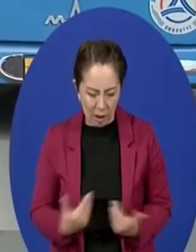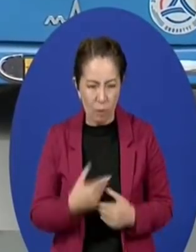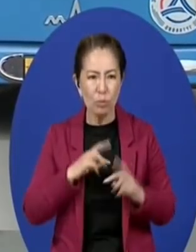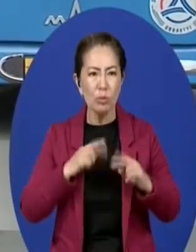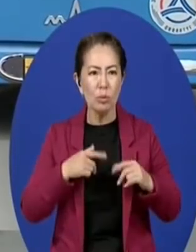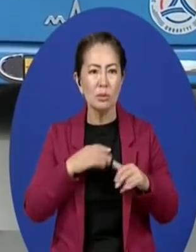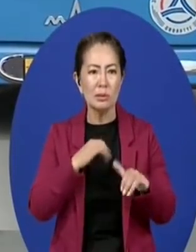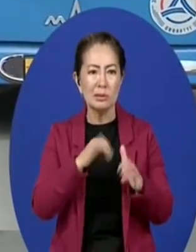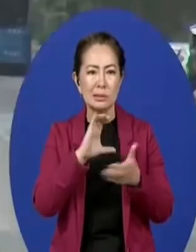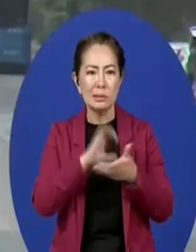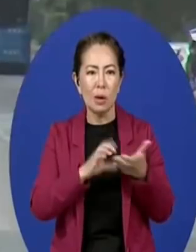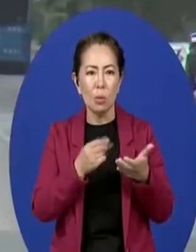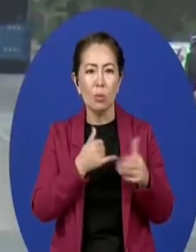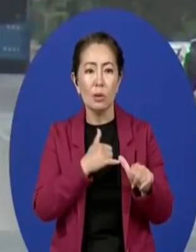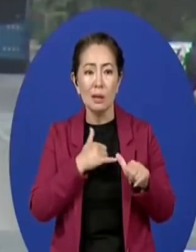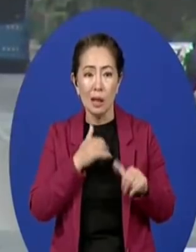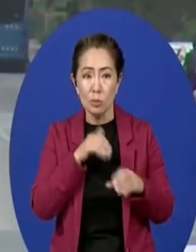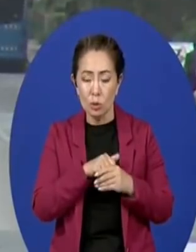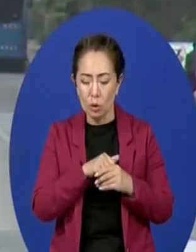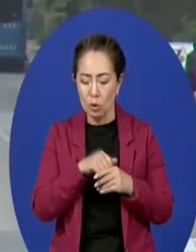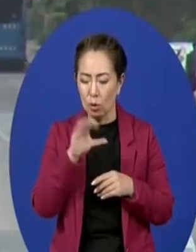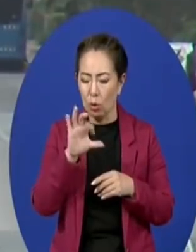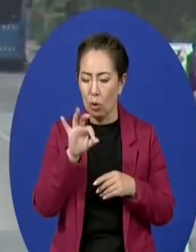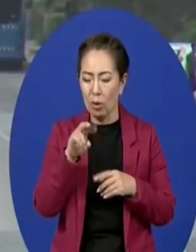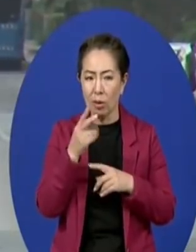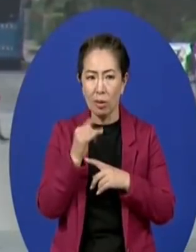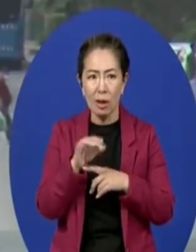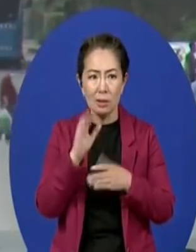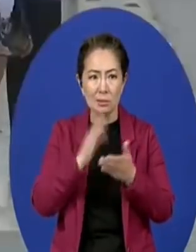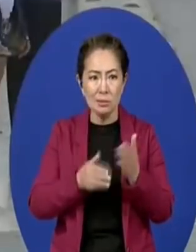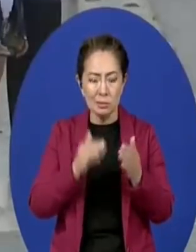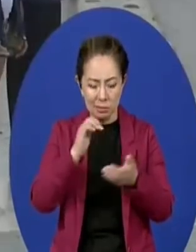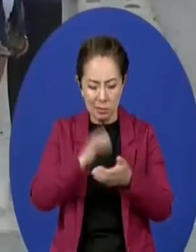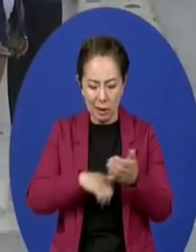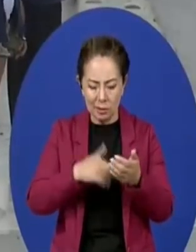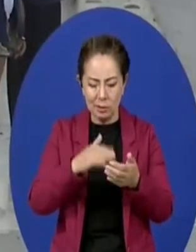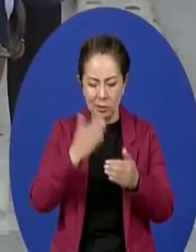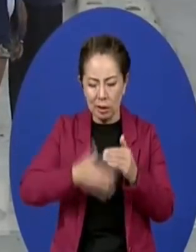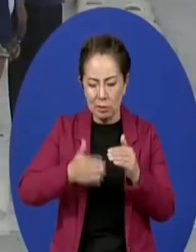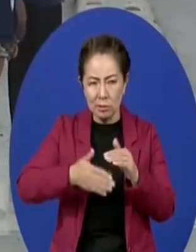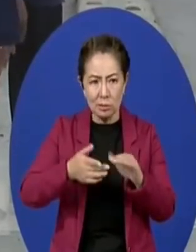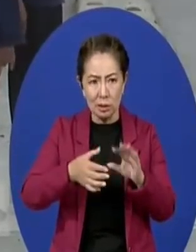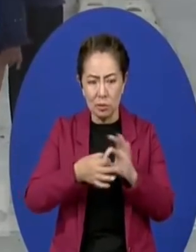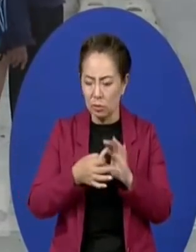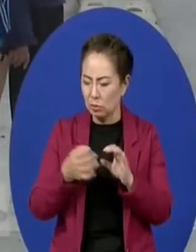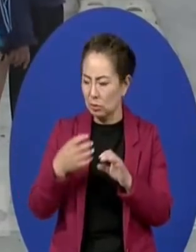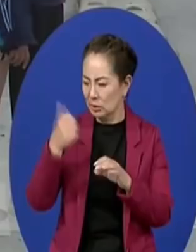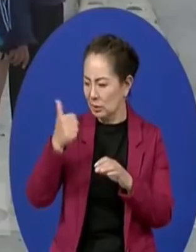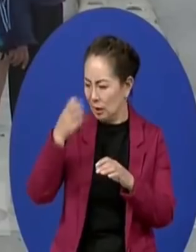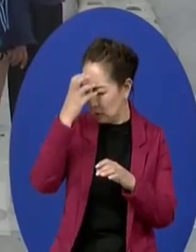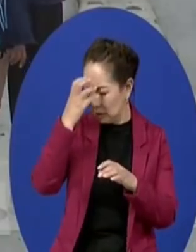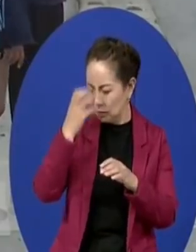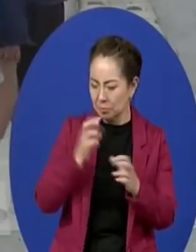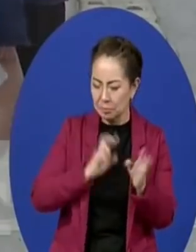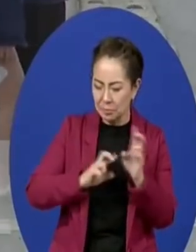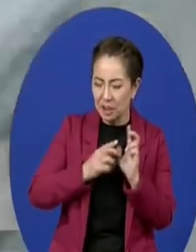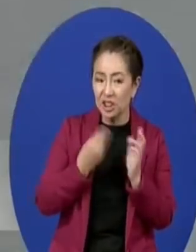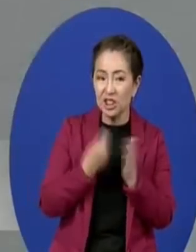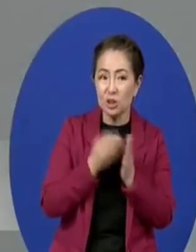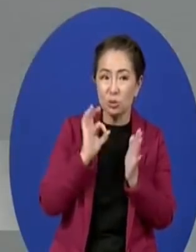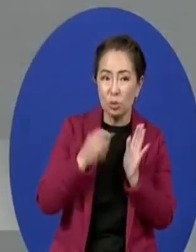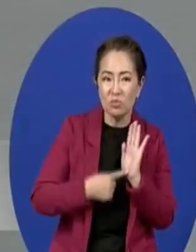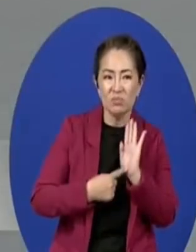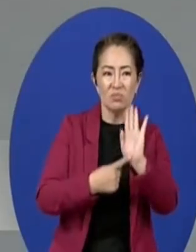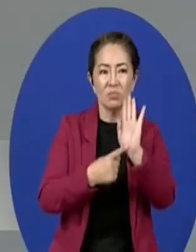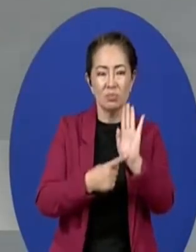ордгоо. Яг Монгол шуудан онлайн такси үйлчилгээ шиг үүнд өртөхгүй байхад сайн засагталтай бизнес эрхлэгчид зөв үлгэрлэлээр